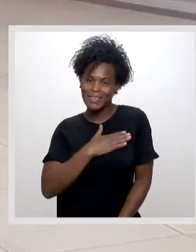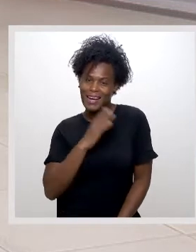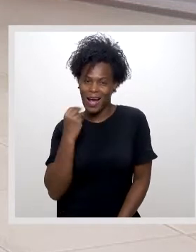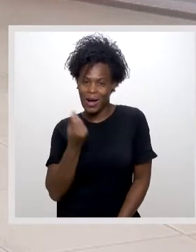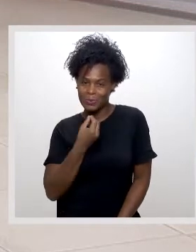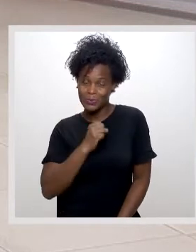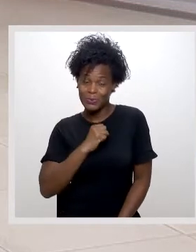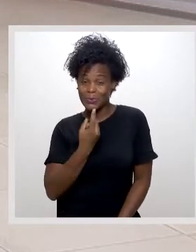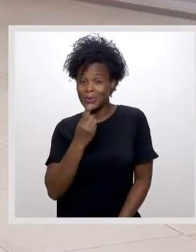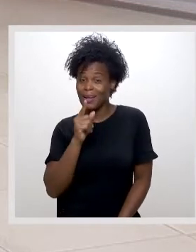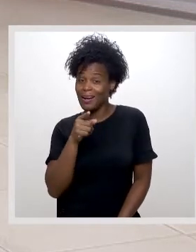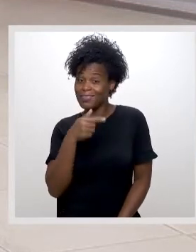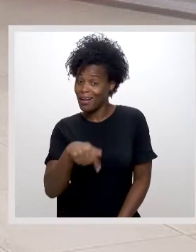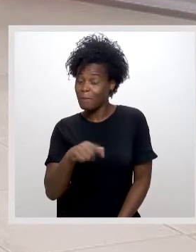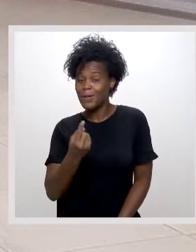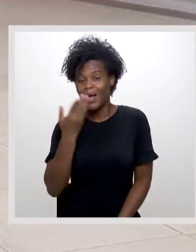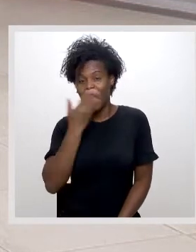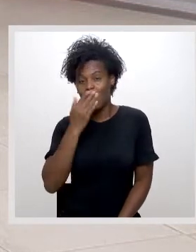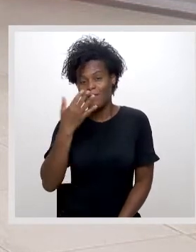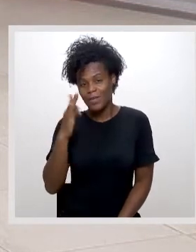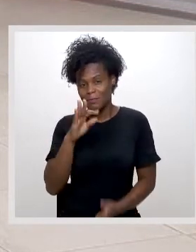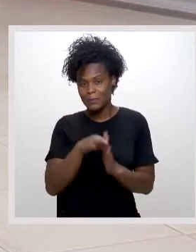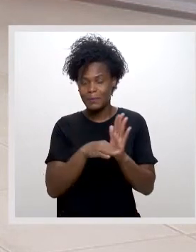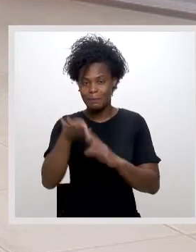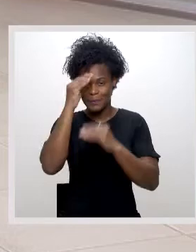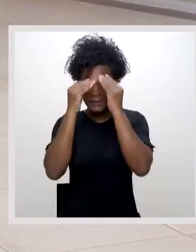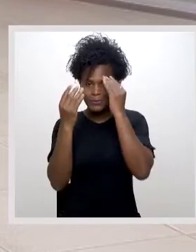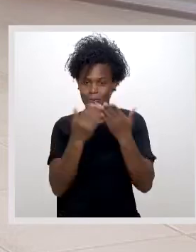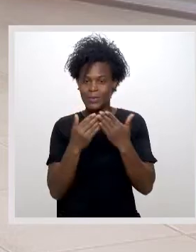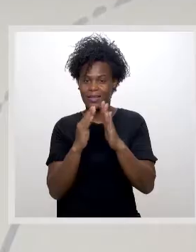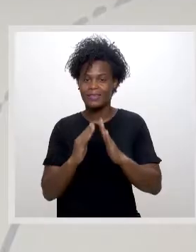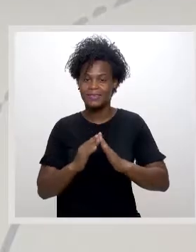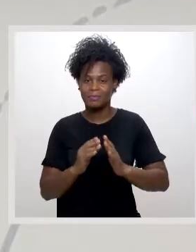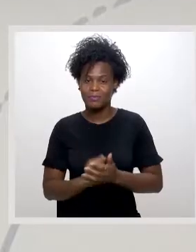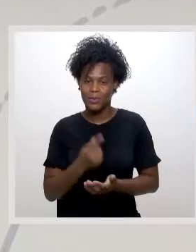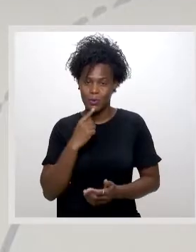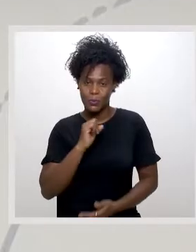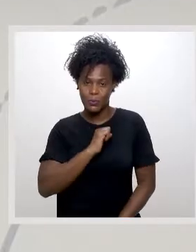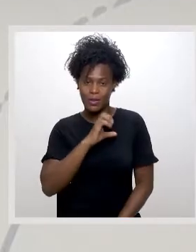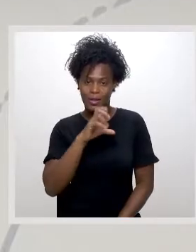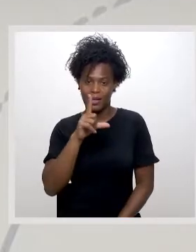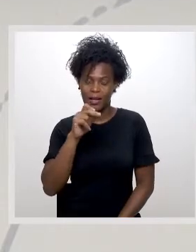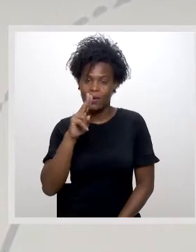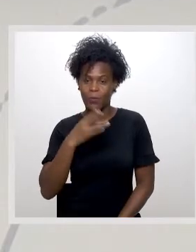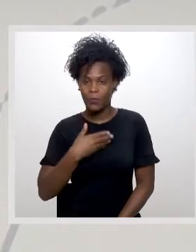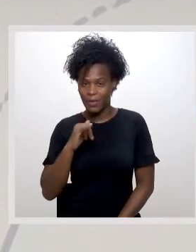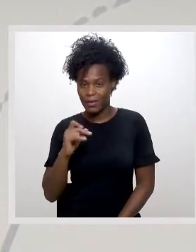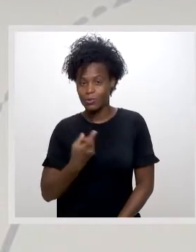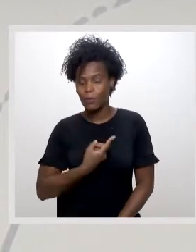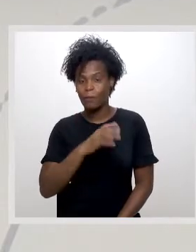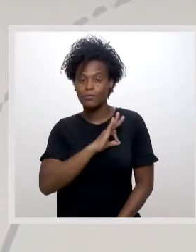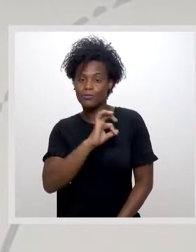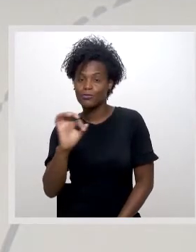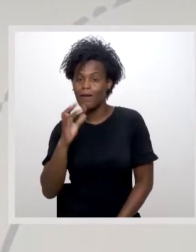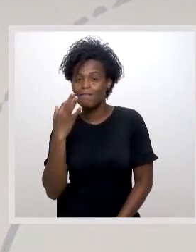chers élèves, nous sommes là pour un autre cours de français du programme Aprender Estudar em Casa. Je m'appelle Claudia Borges, je suis votre professeure